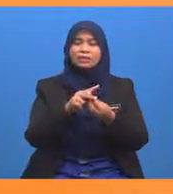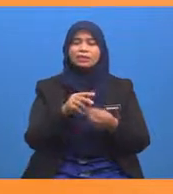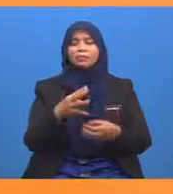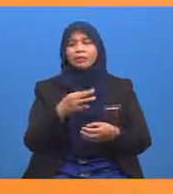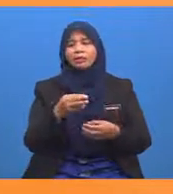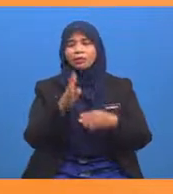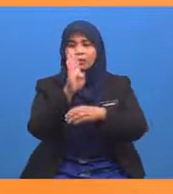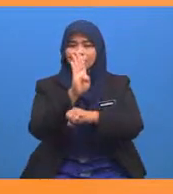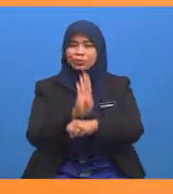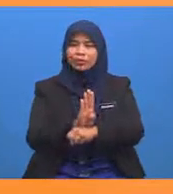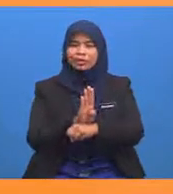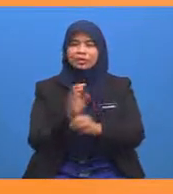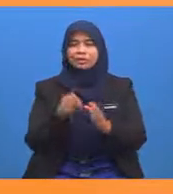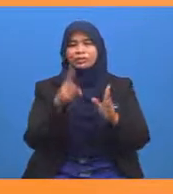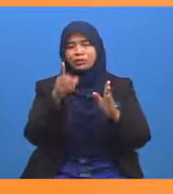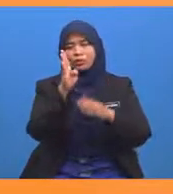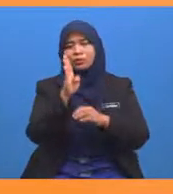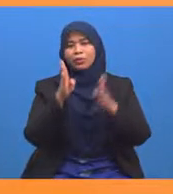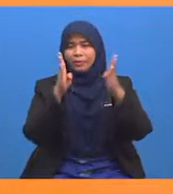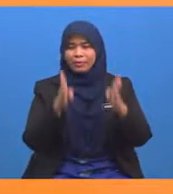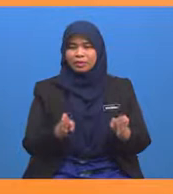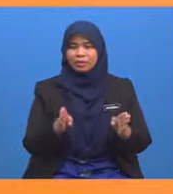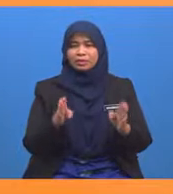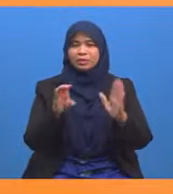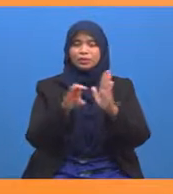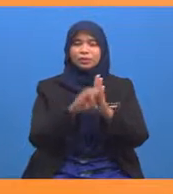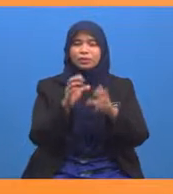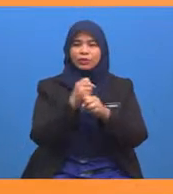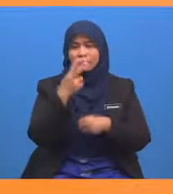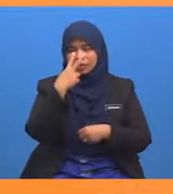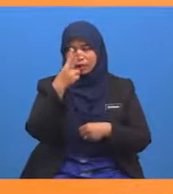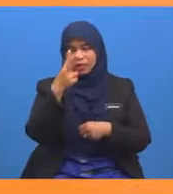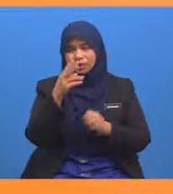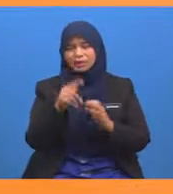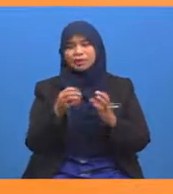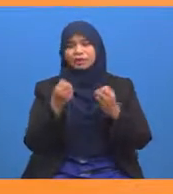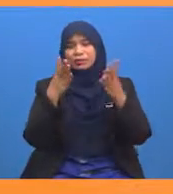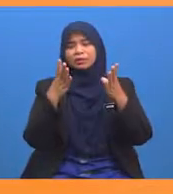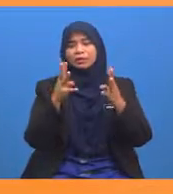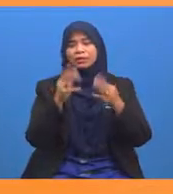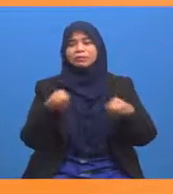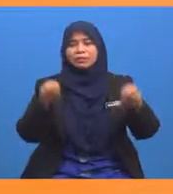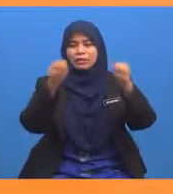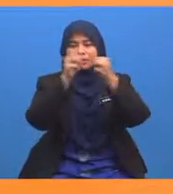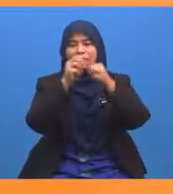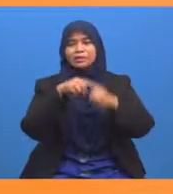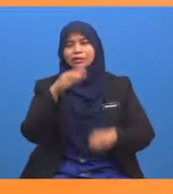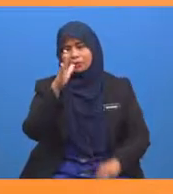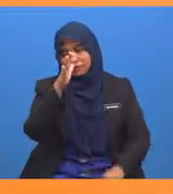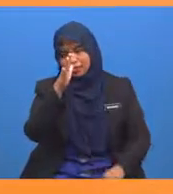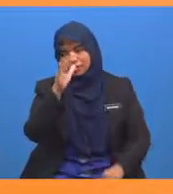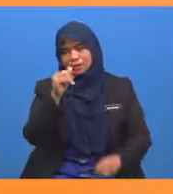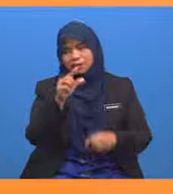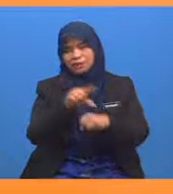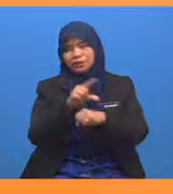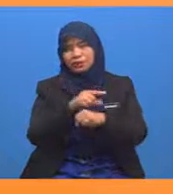budaya sesuatu bangsa. Contohnya, dapat dilihat di kebanyakan masjid di negeri Melaka yang